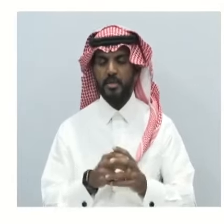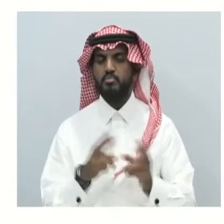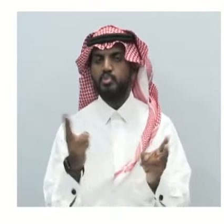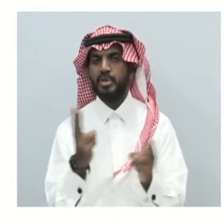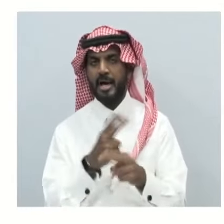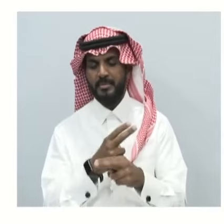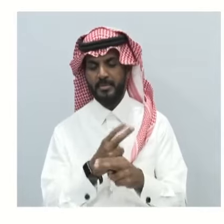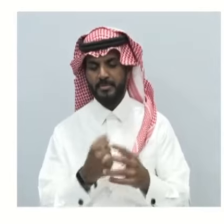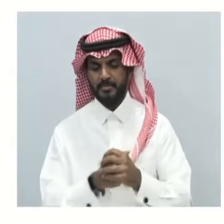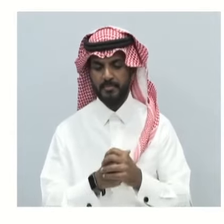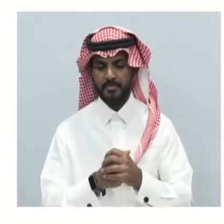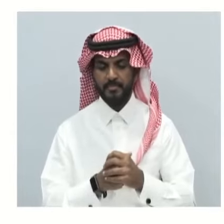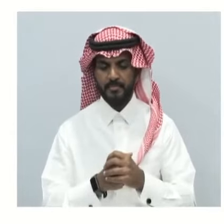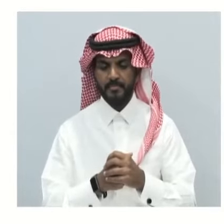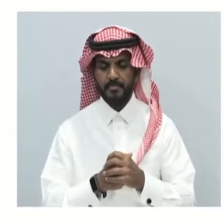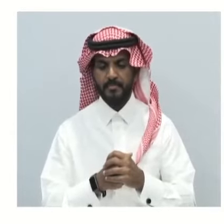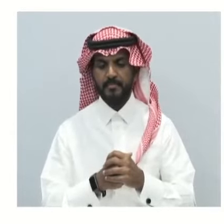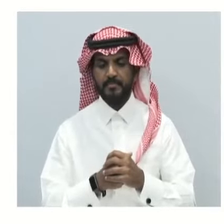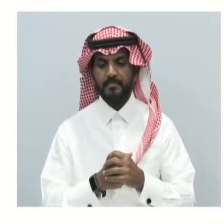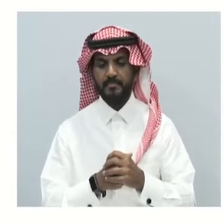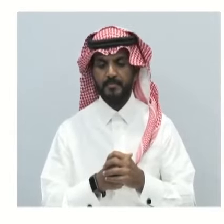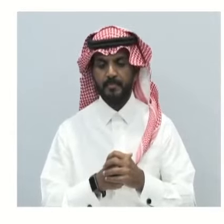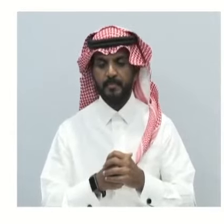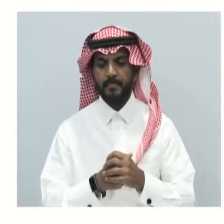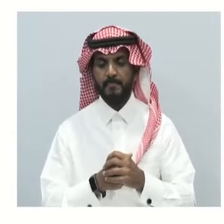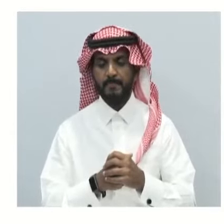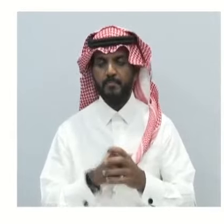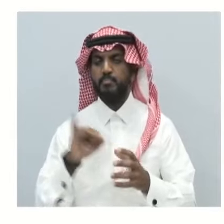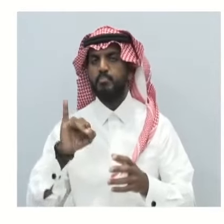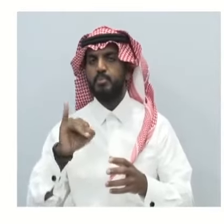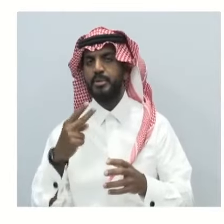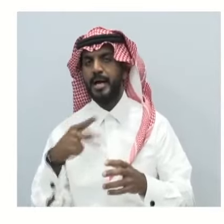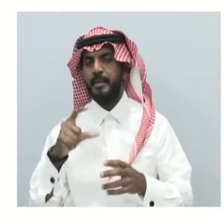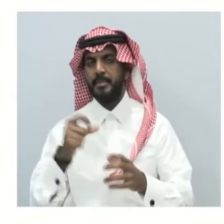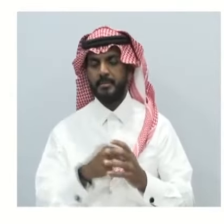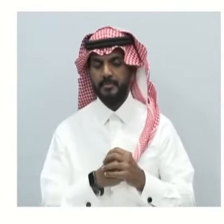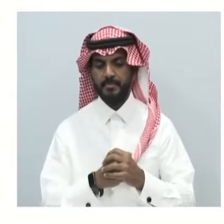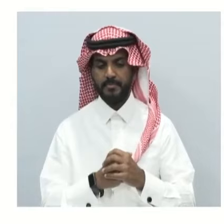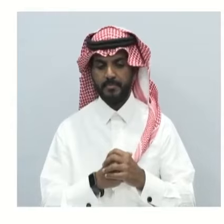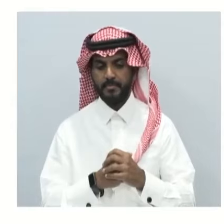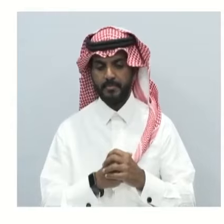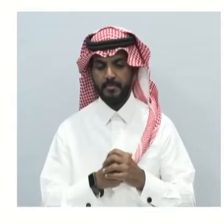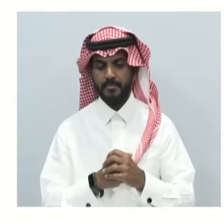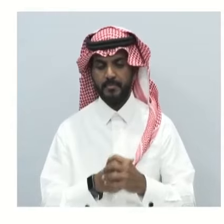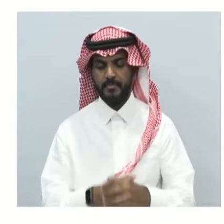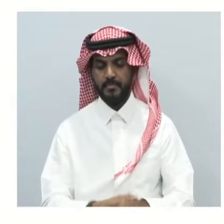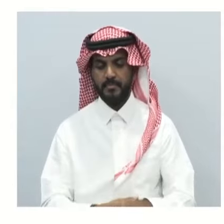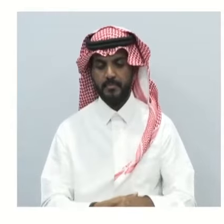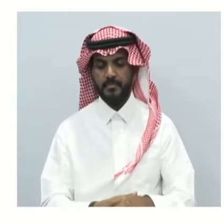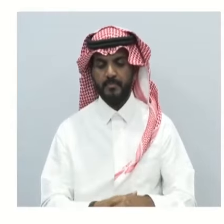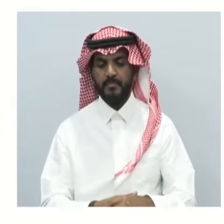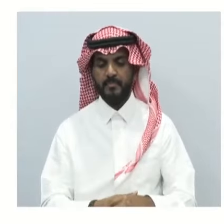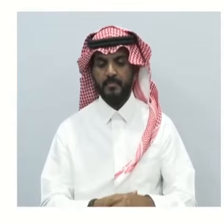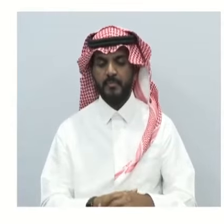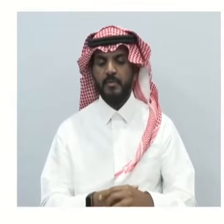متعامد لاحظ معي همم قوه الجاذبيه ما بين الشمس والقمر تكون بشكل متعامد